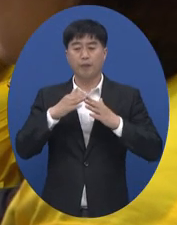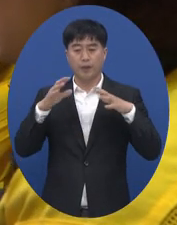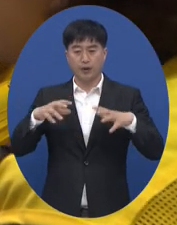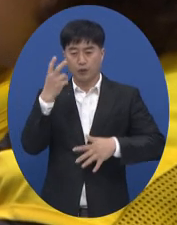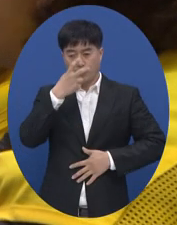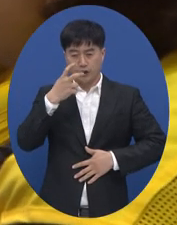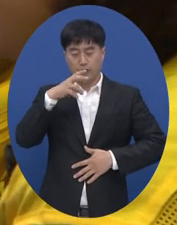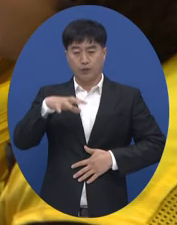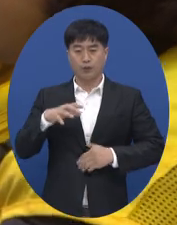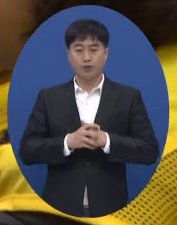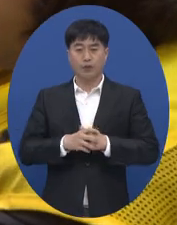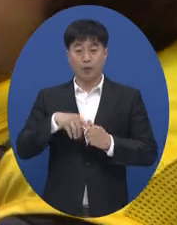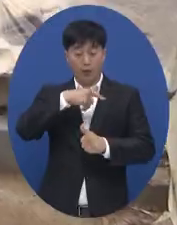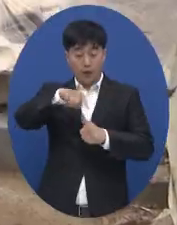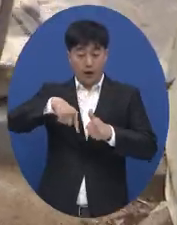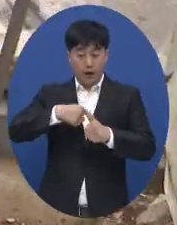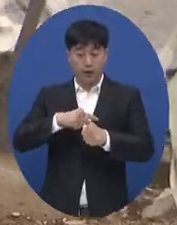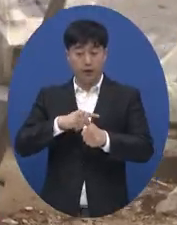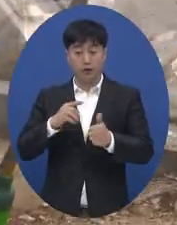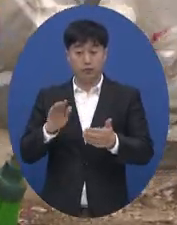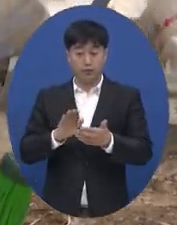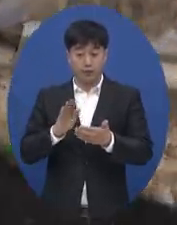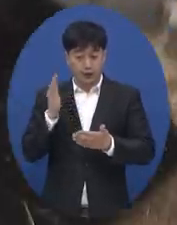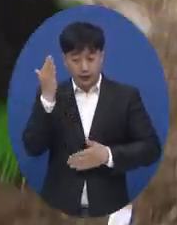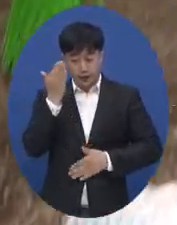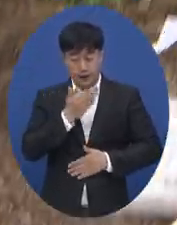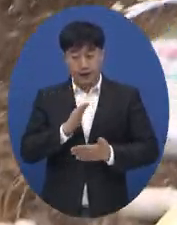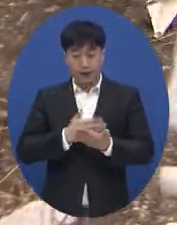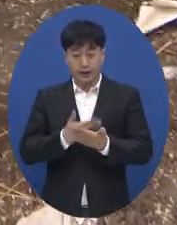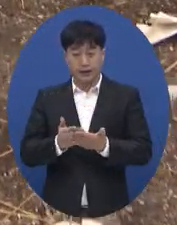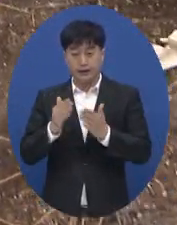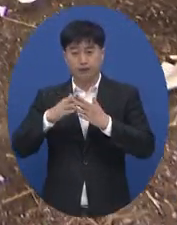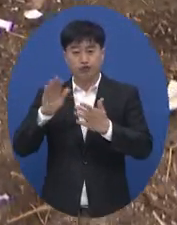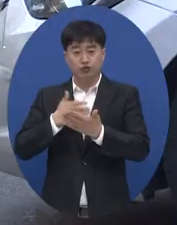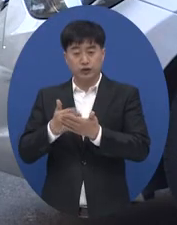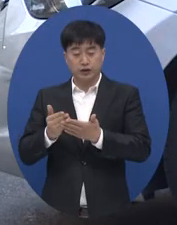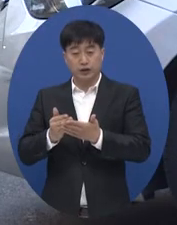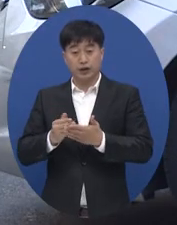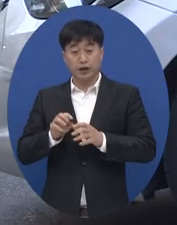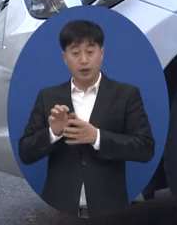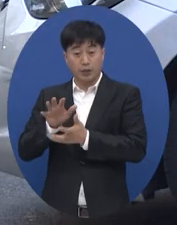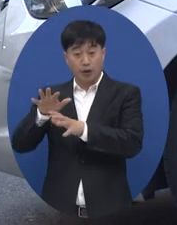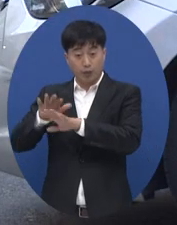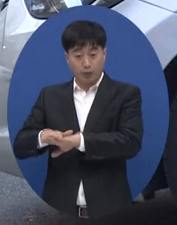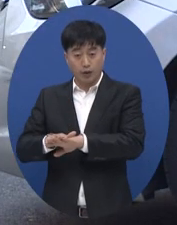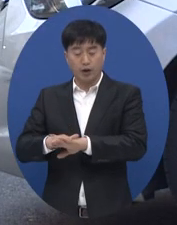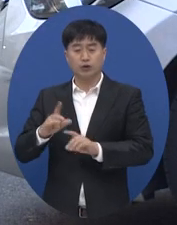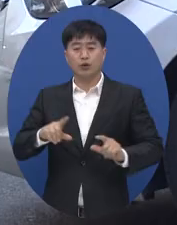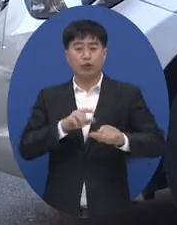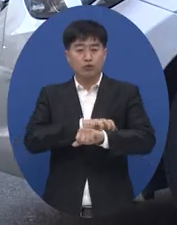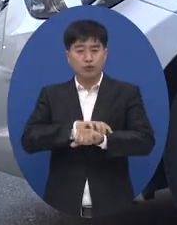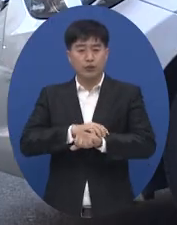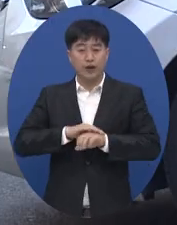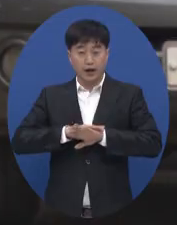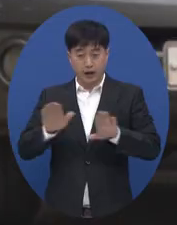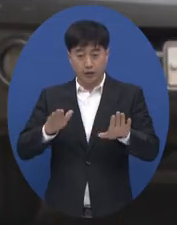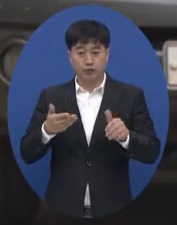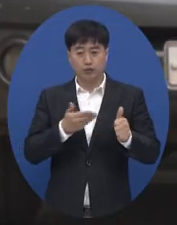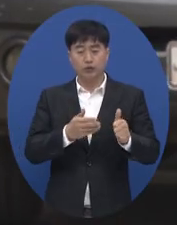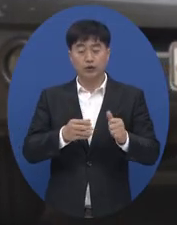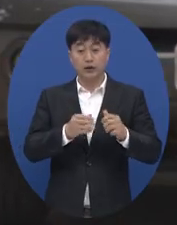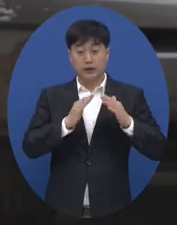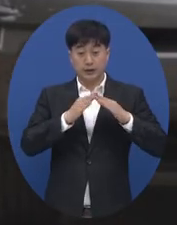관리소 환경개선과 동네 순찰 택배 보관 집수리 등 생활 속 불편사항을 즉각 해결하는 것은 물론